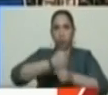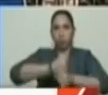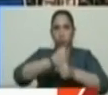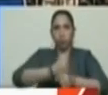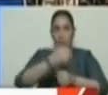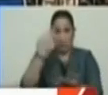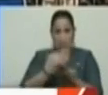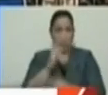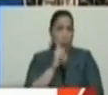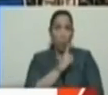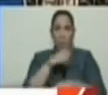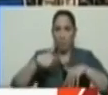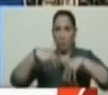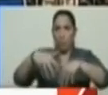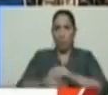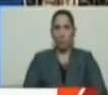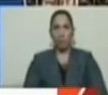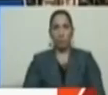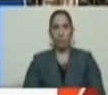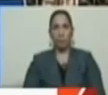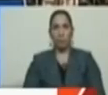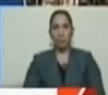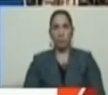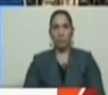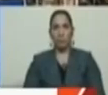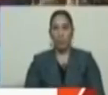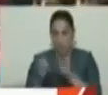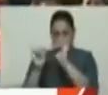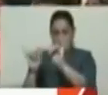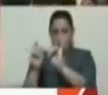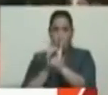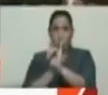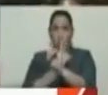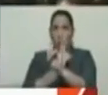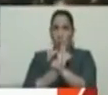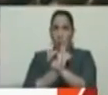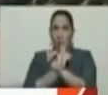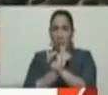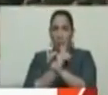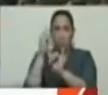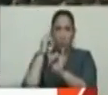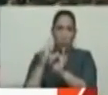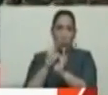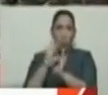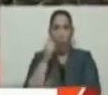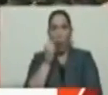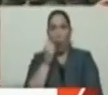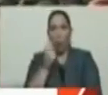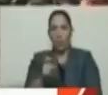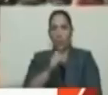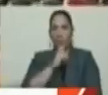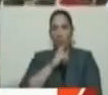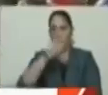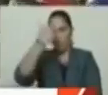في 1956 لما أمم قناة السويس. كل ده كان يعني دفع عن الولايات المتحدة